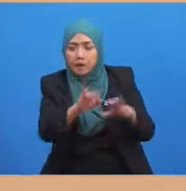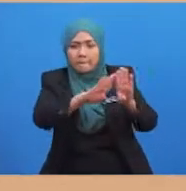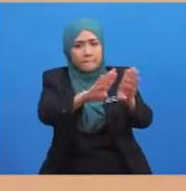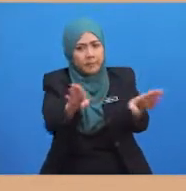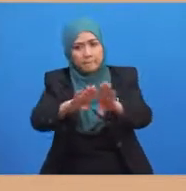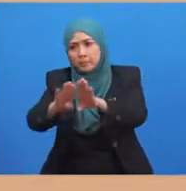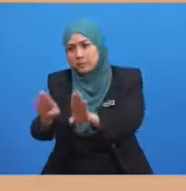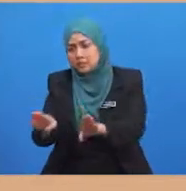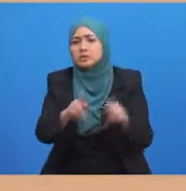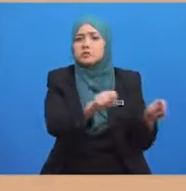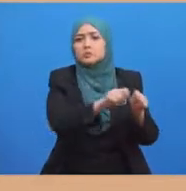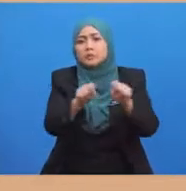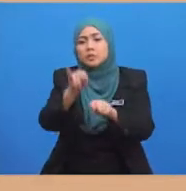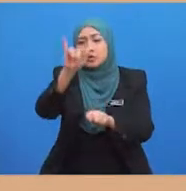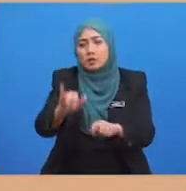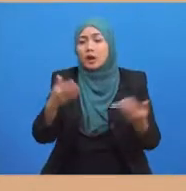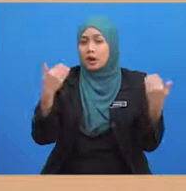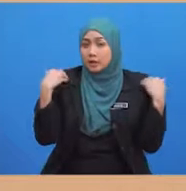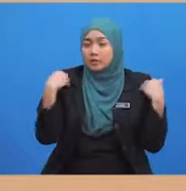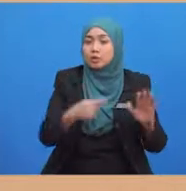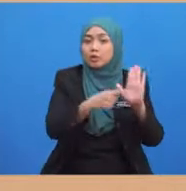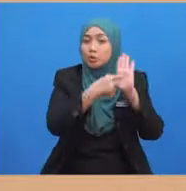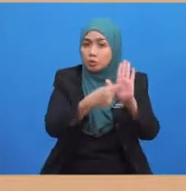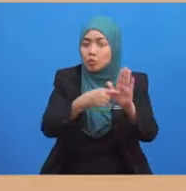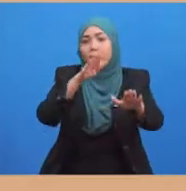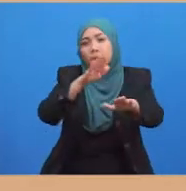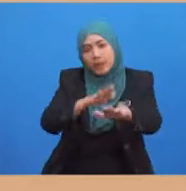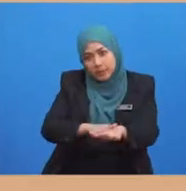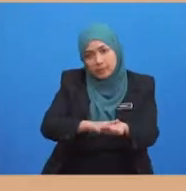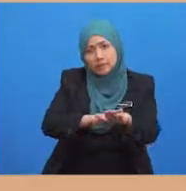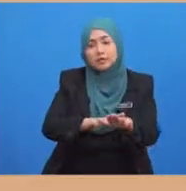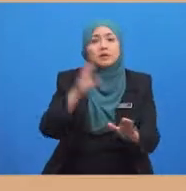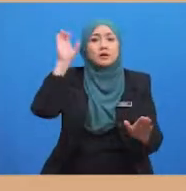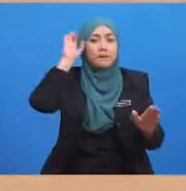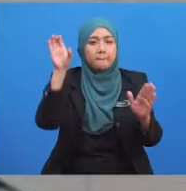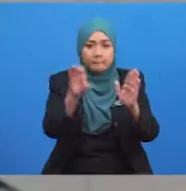berbeza seperti yang tertera di skrin TV anda.